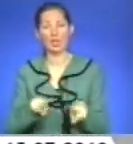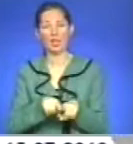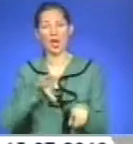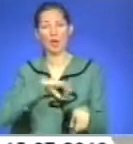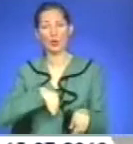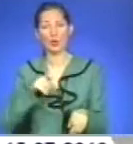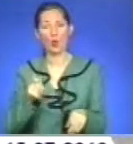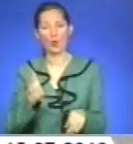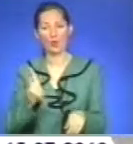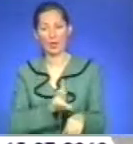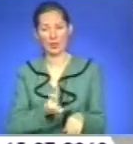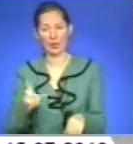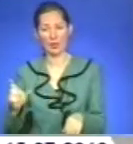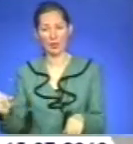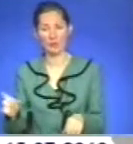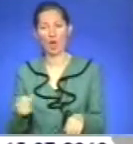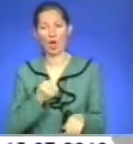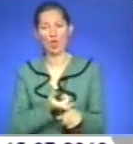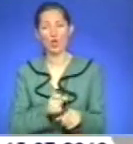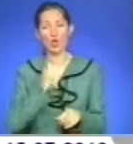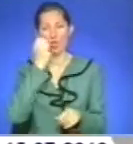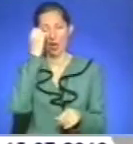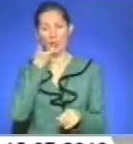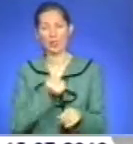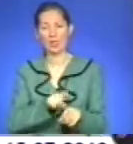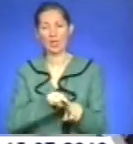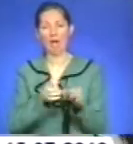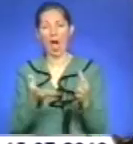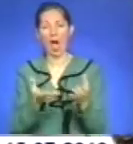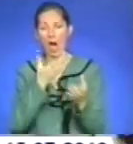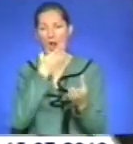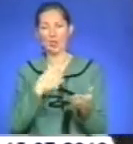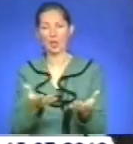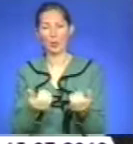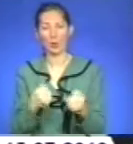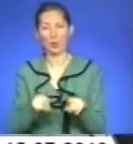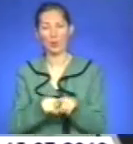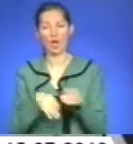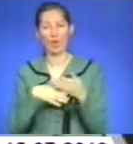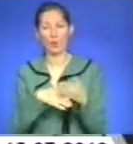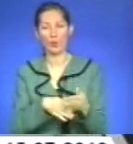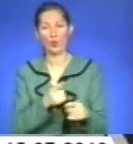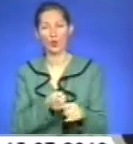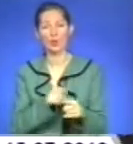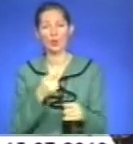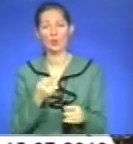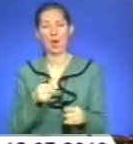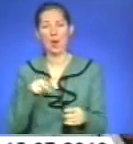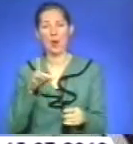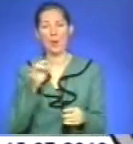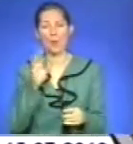допомогу, щоб та проща з Божою допомогою, з вашою допомогою гарно відбулася. Дякую, що ви до